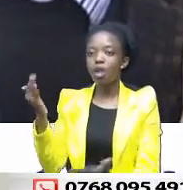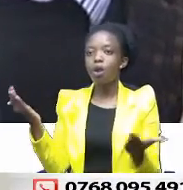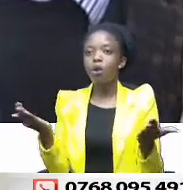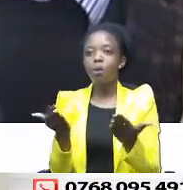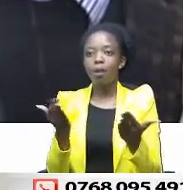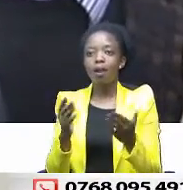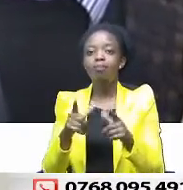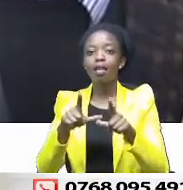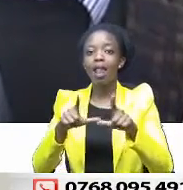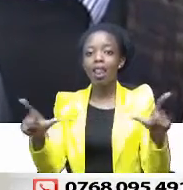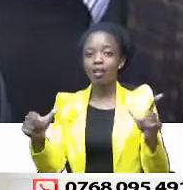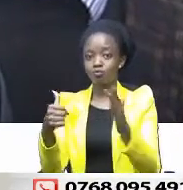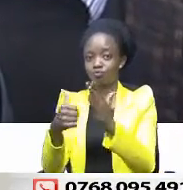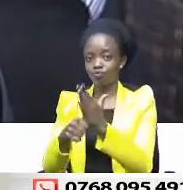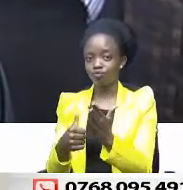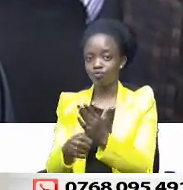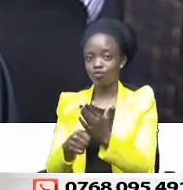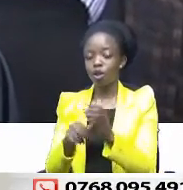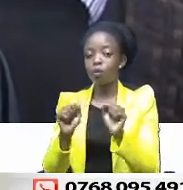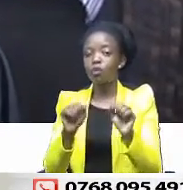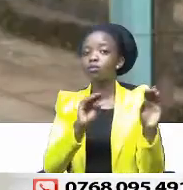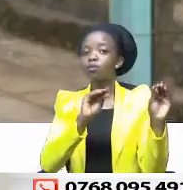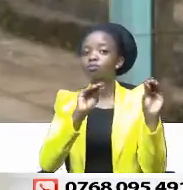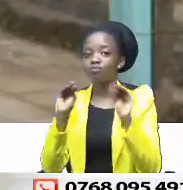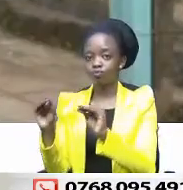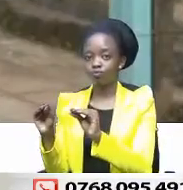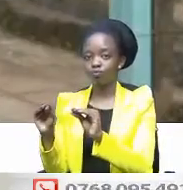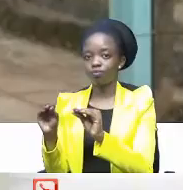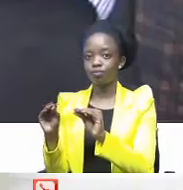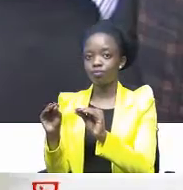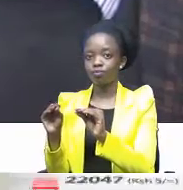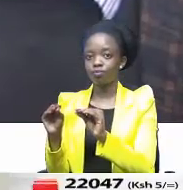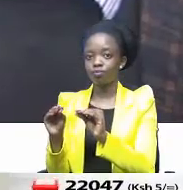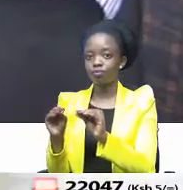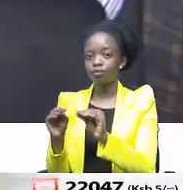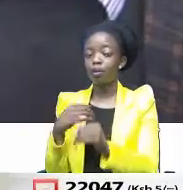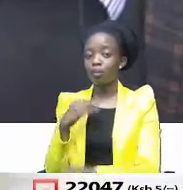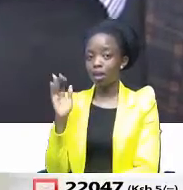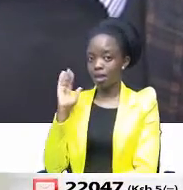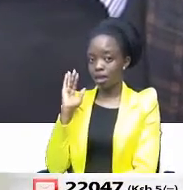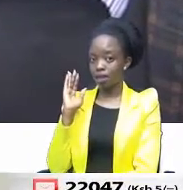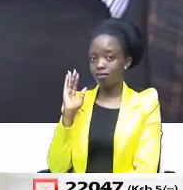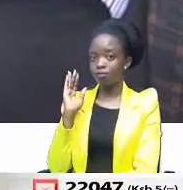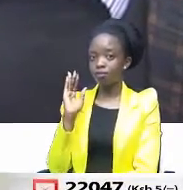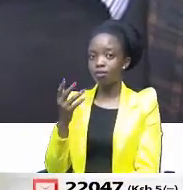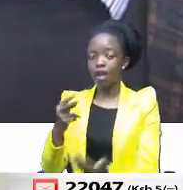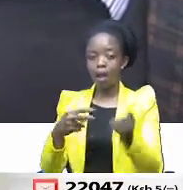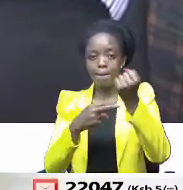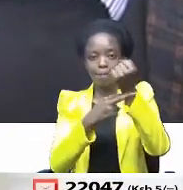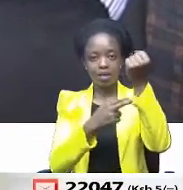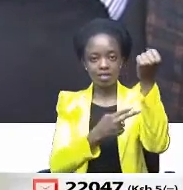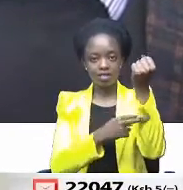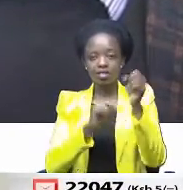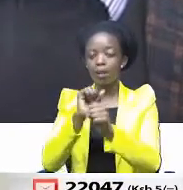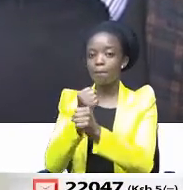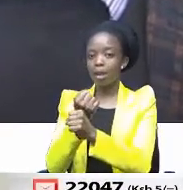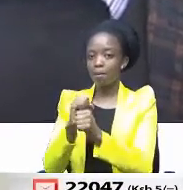to landslides, kwa waame na wasonge kando. Nimeambua tayari mobile bridges hiko